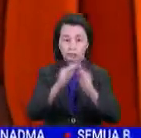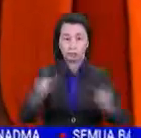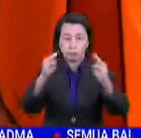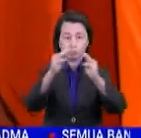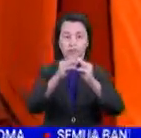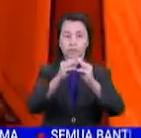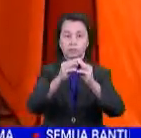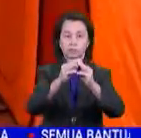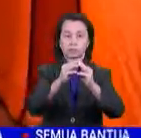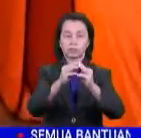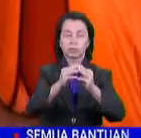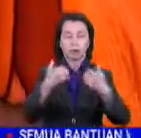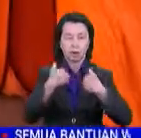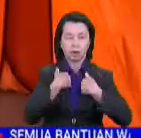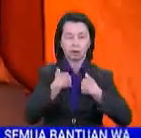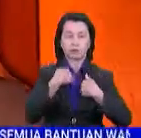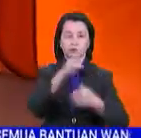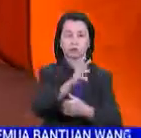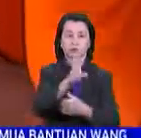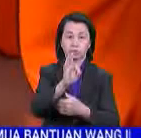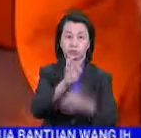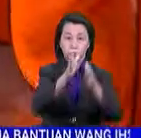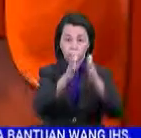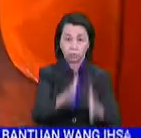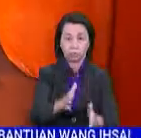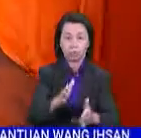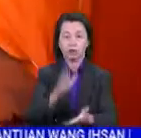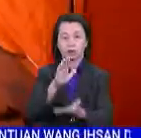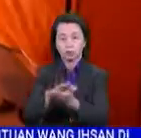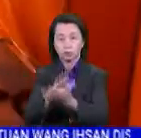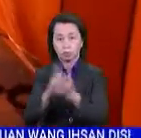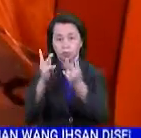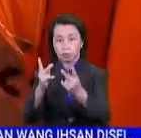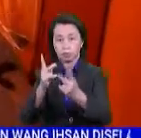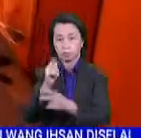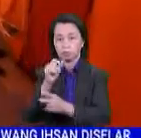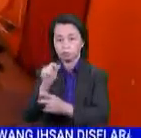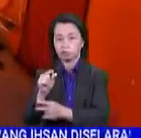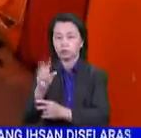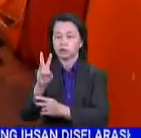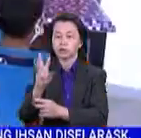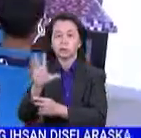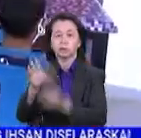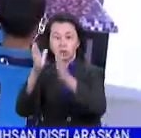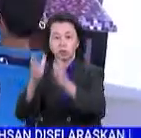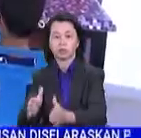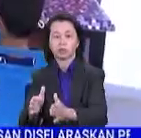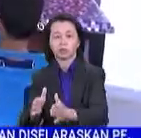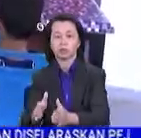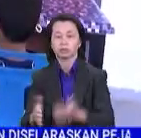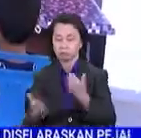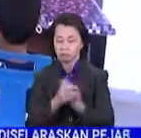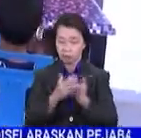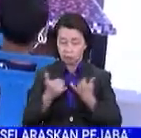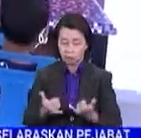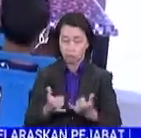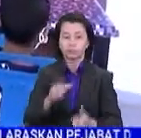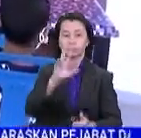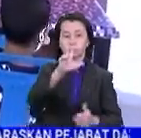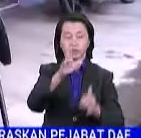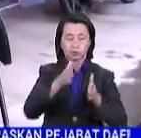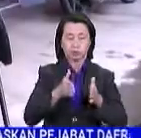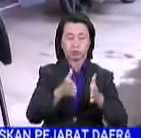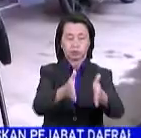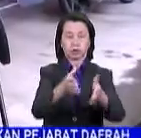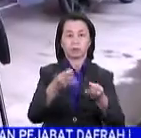Mukim Padang Licin menempatkan 69 orang dan SK Kedai Tanjung 65 orang. Setakat ini, tiga laluan di